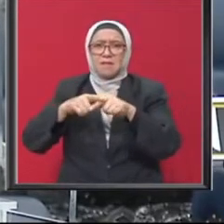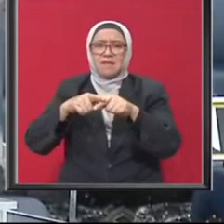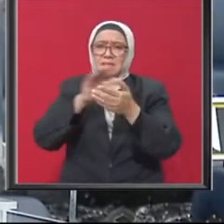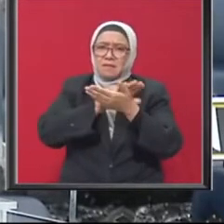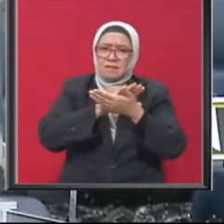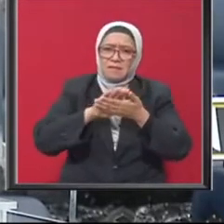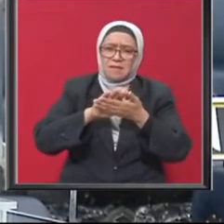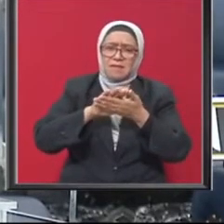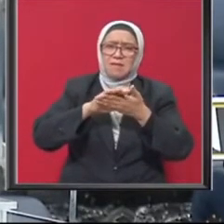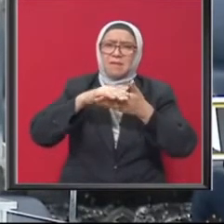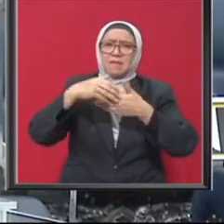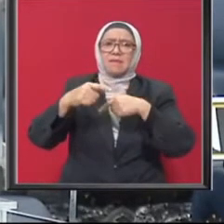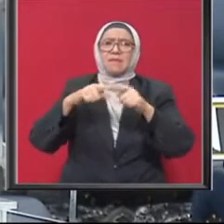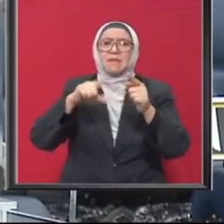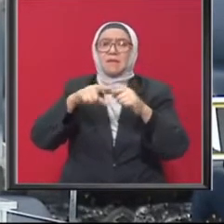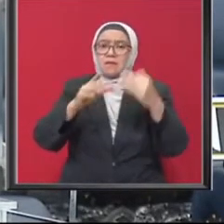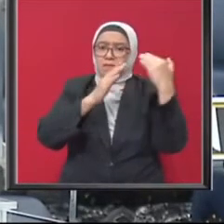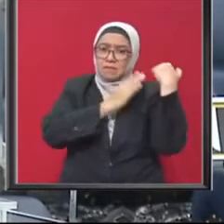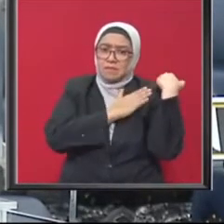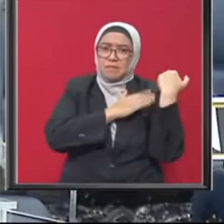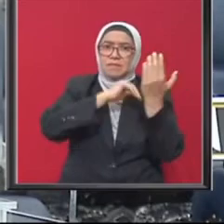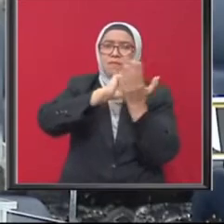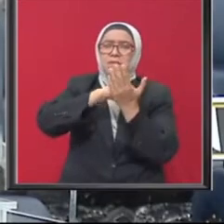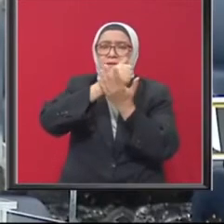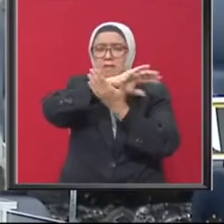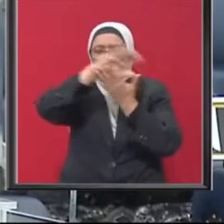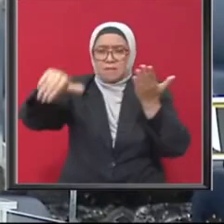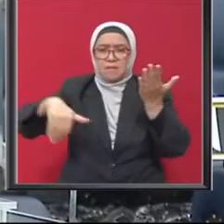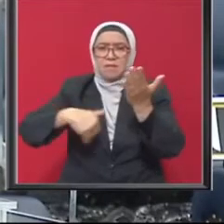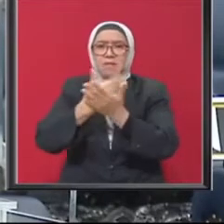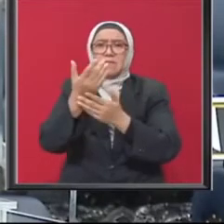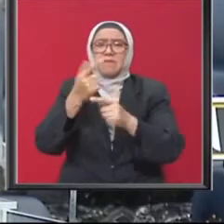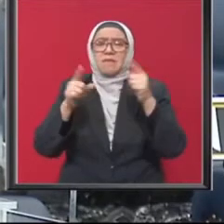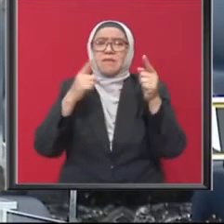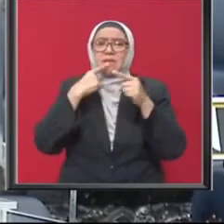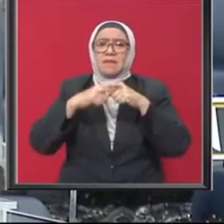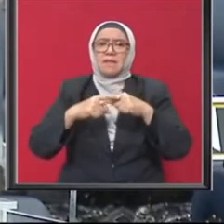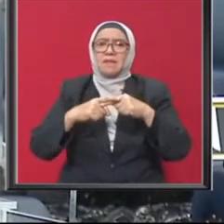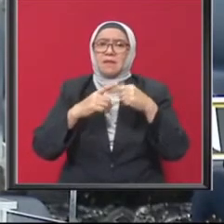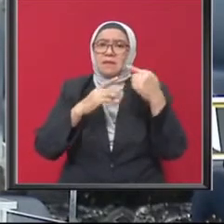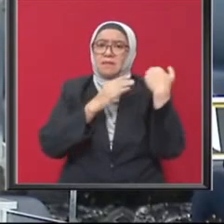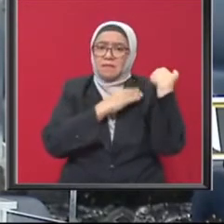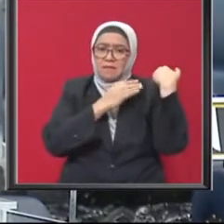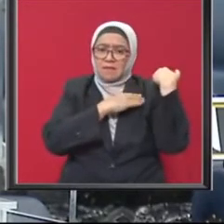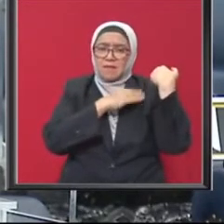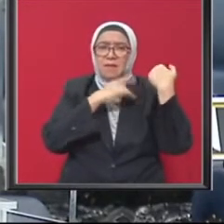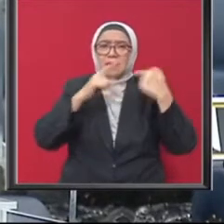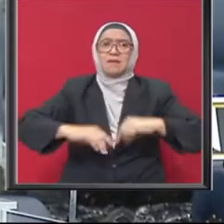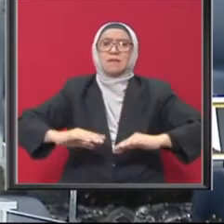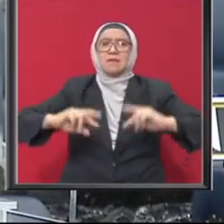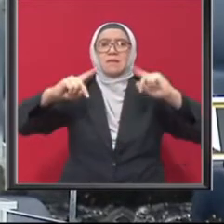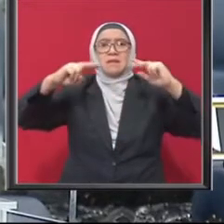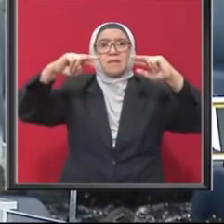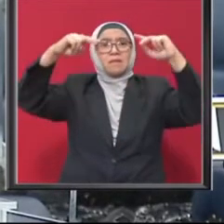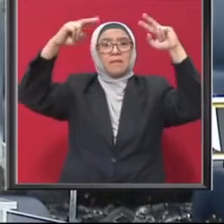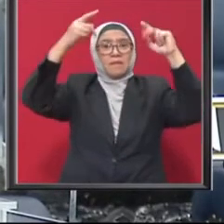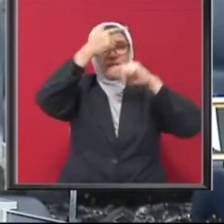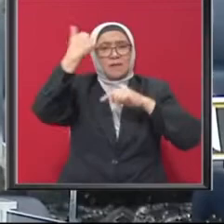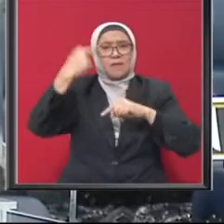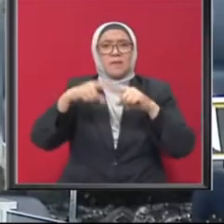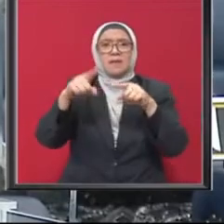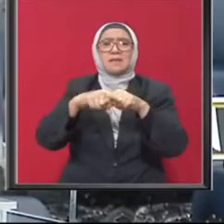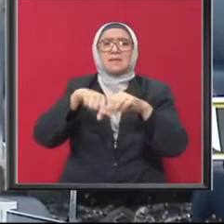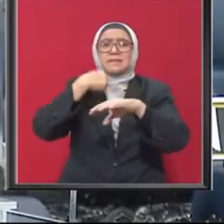dan juga DSP of accountability akan menjadi lebih meningkatkan Nyai adalah sebuah Serikat Ia mempunyai